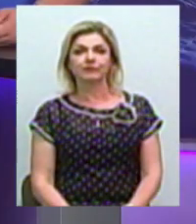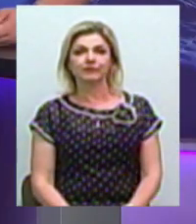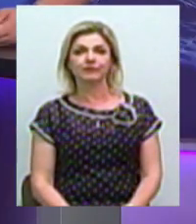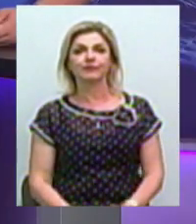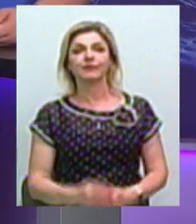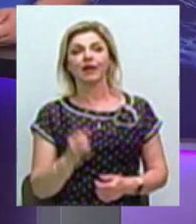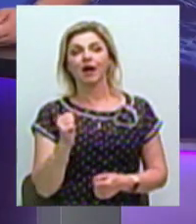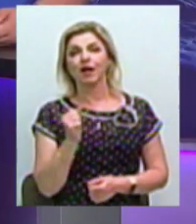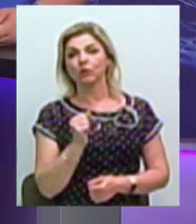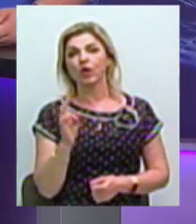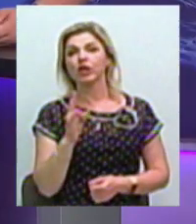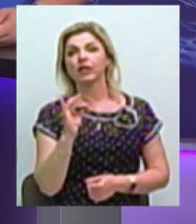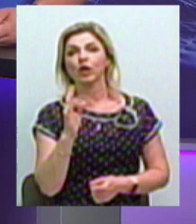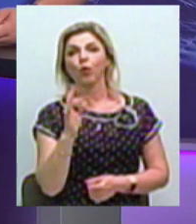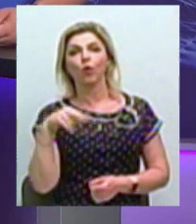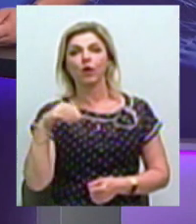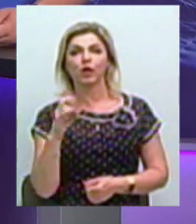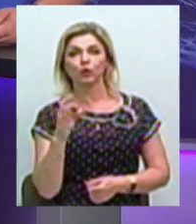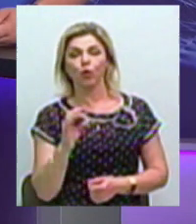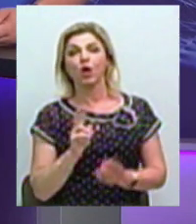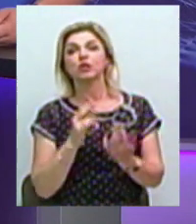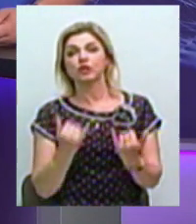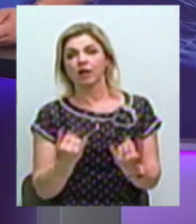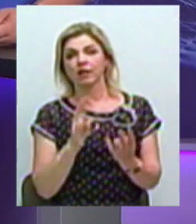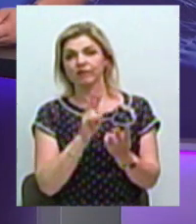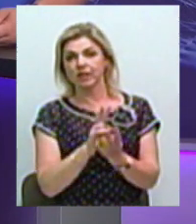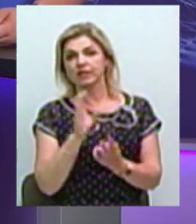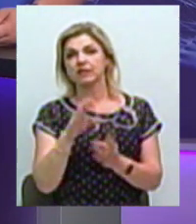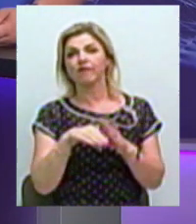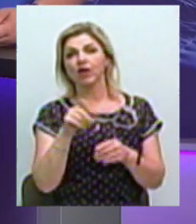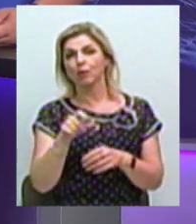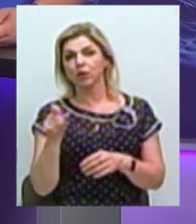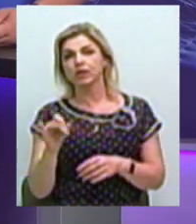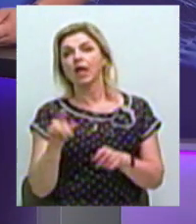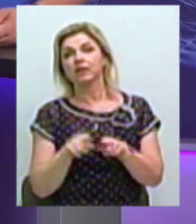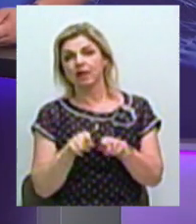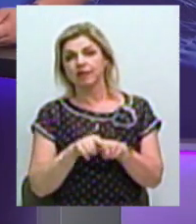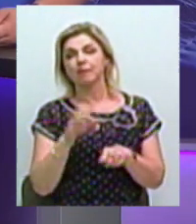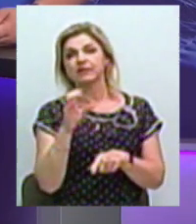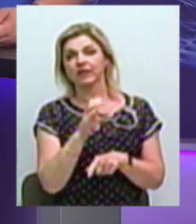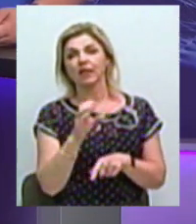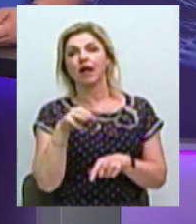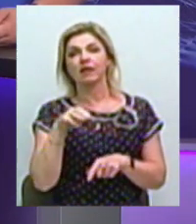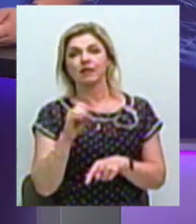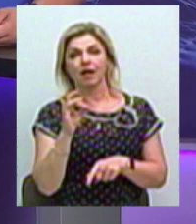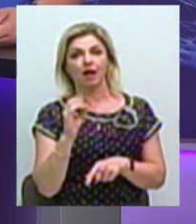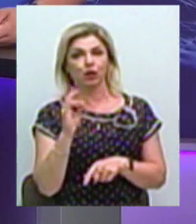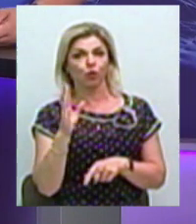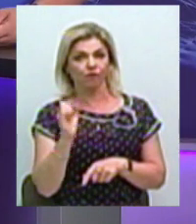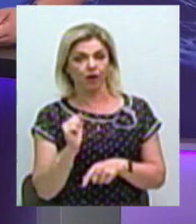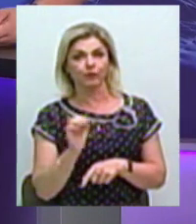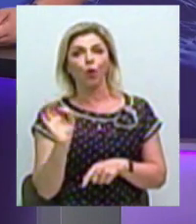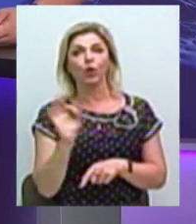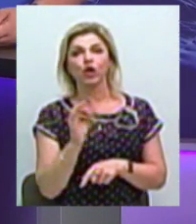Отже, Анатолій Ніколенко на зустрічі із виборцями, так само, як і Світлана Таранова. Олександр Шараєв також не